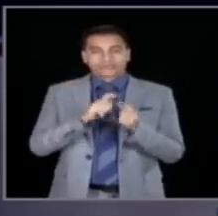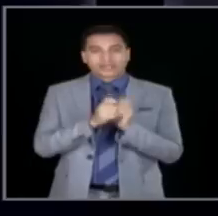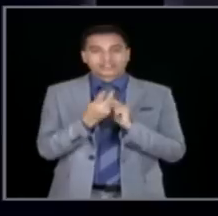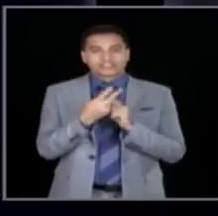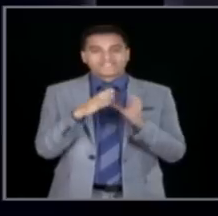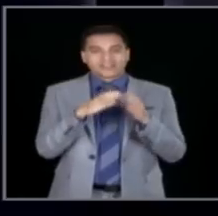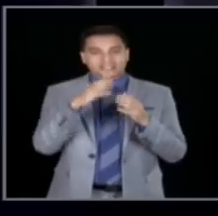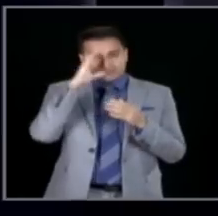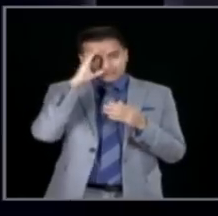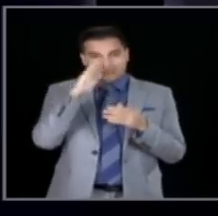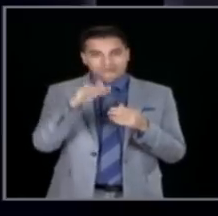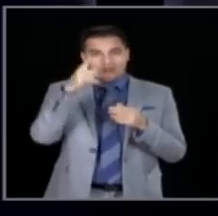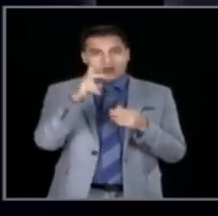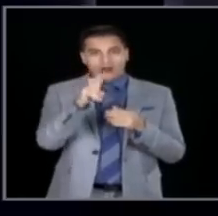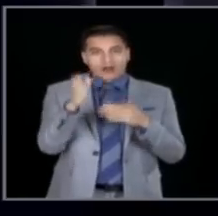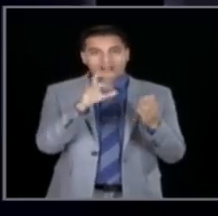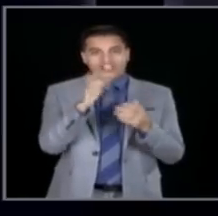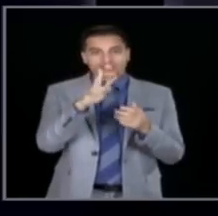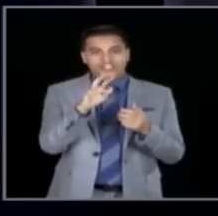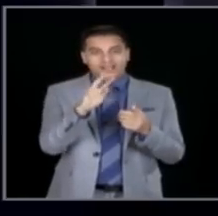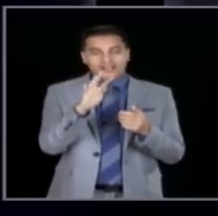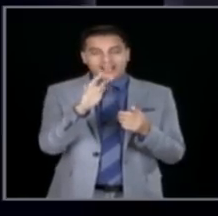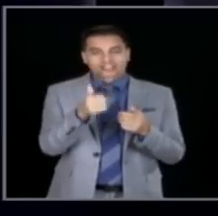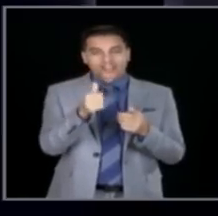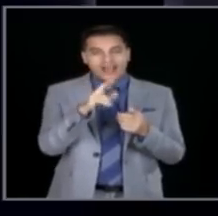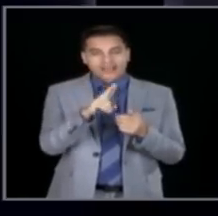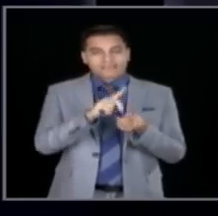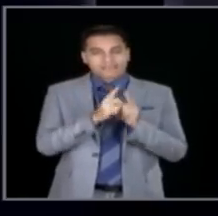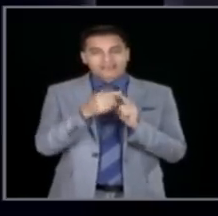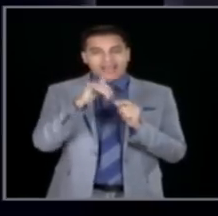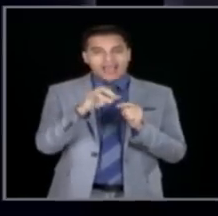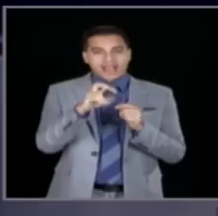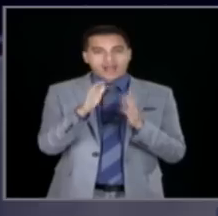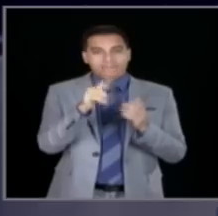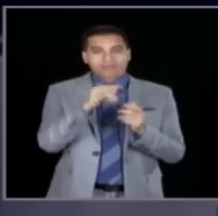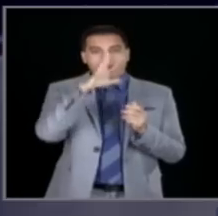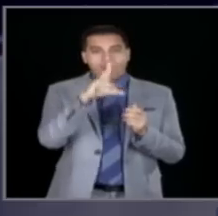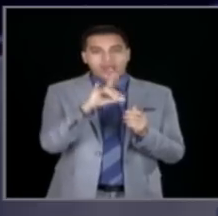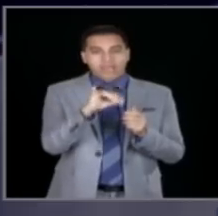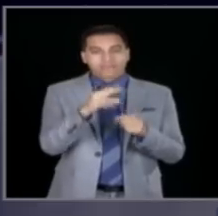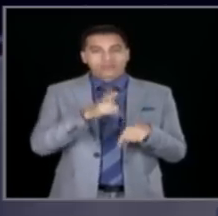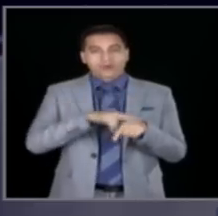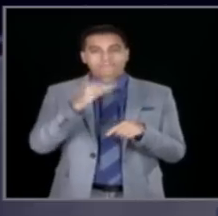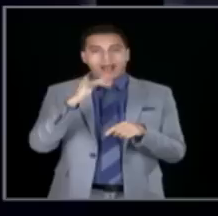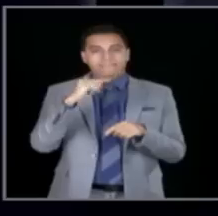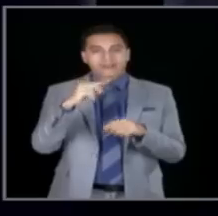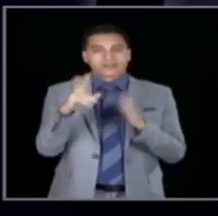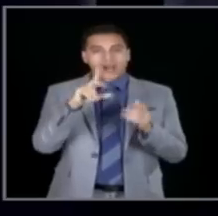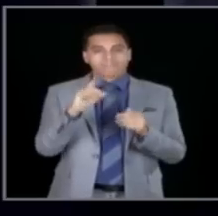فريق الزمالك: سارة نشأت نزلت مكان آية إبراهيم، ومحمد البحراوي نزل